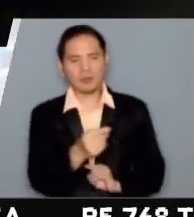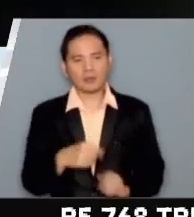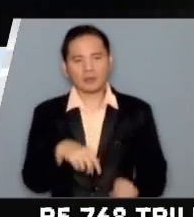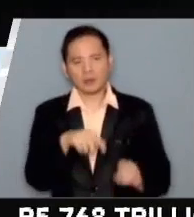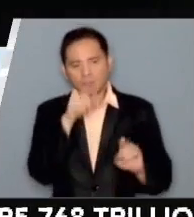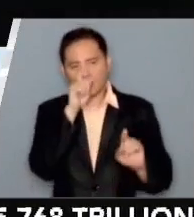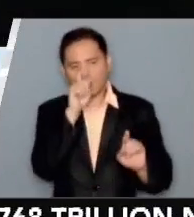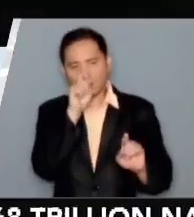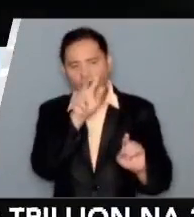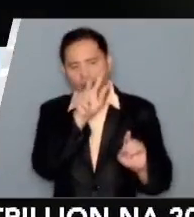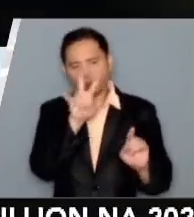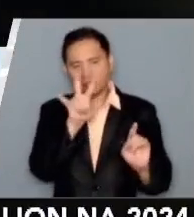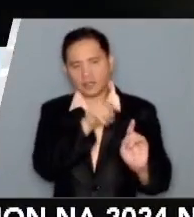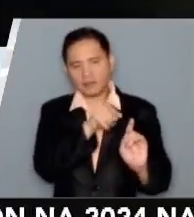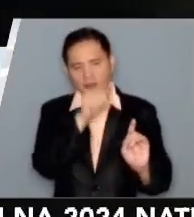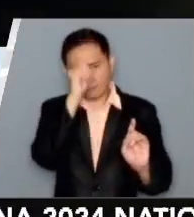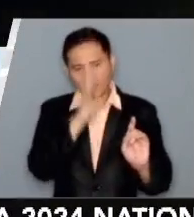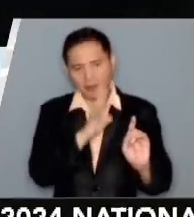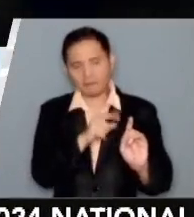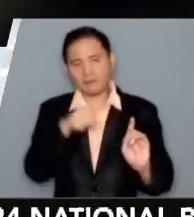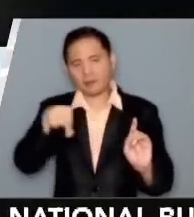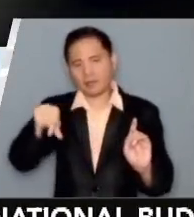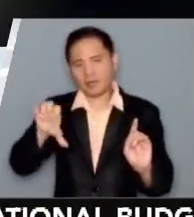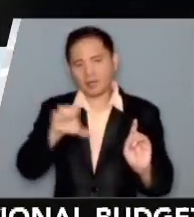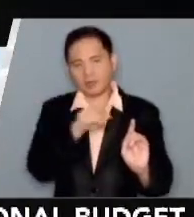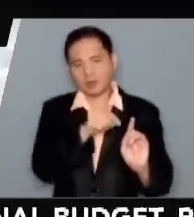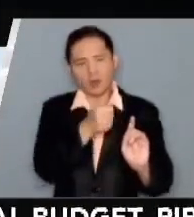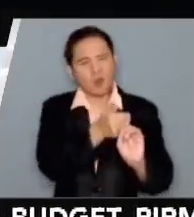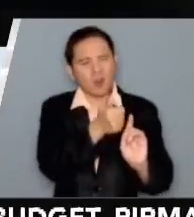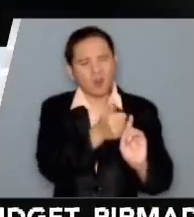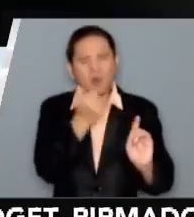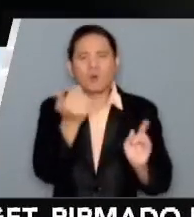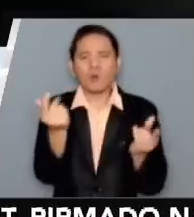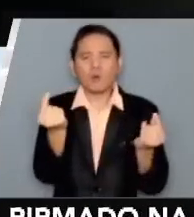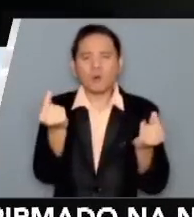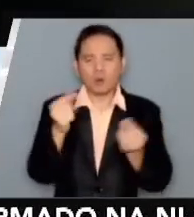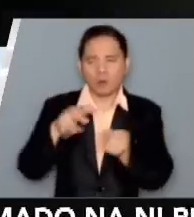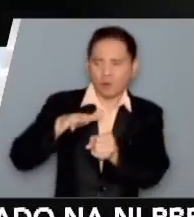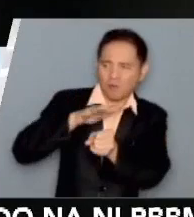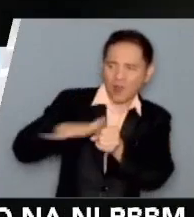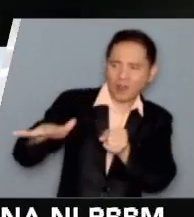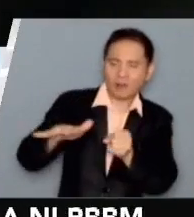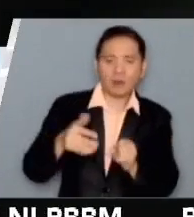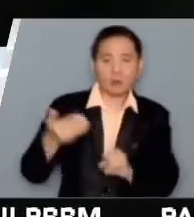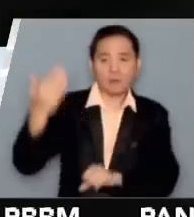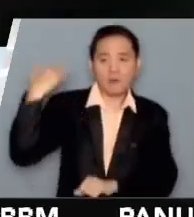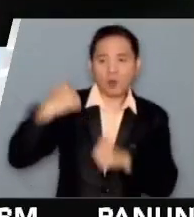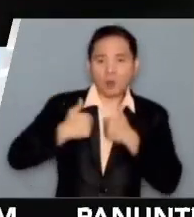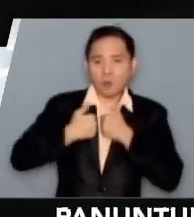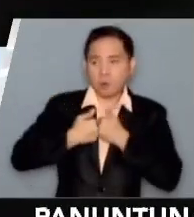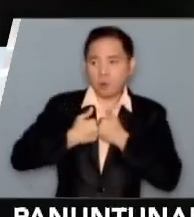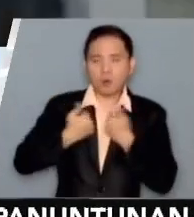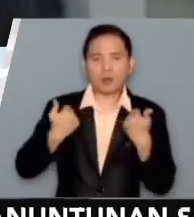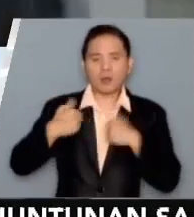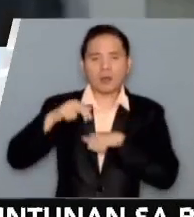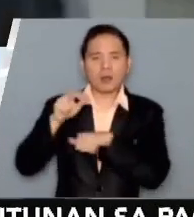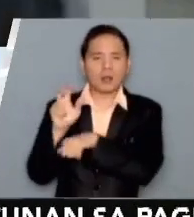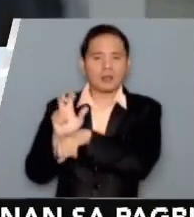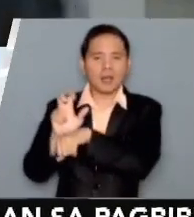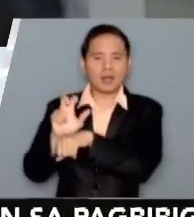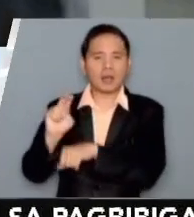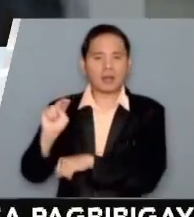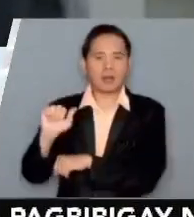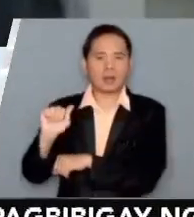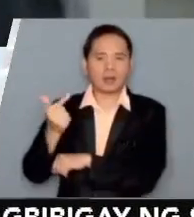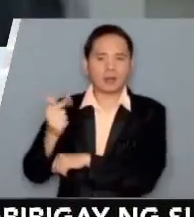City. Yan ay para sa kasong panggagahasa na isinampa ng kanyang dating kasintahan sa Naga City, Camarines Sur. Yung kaso